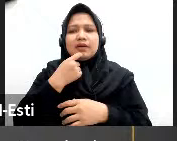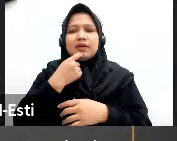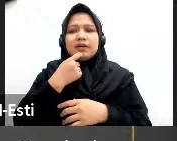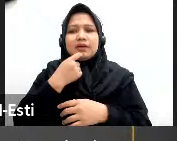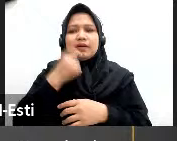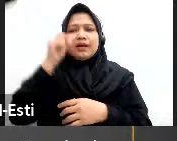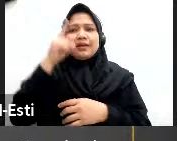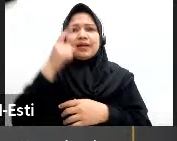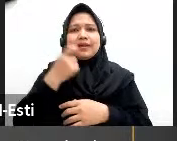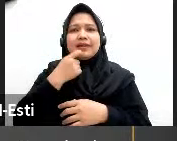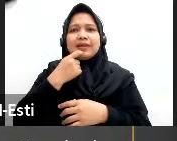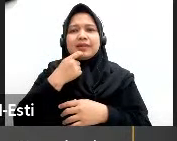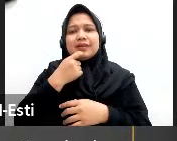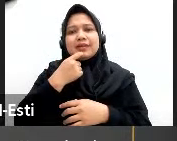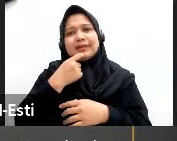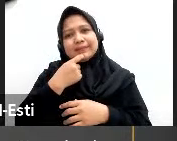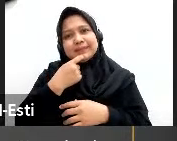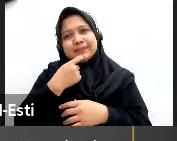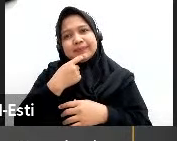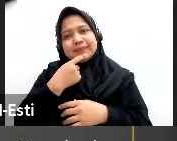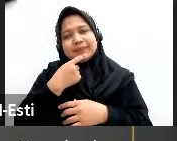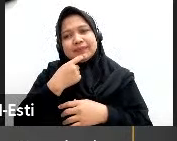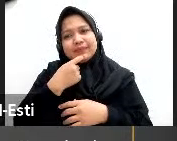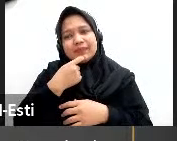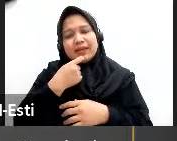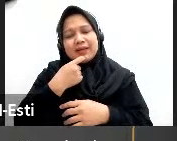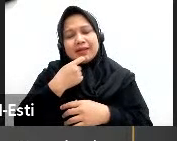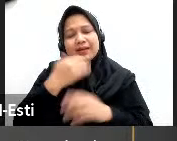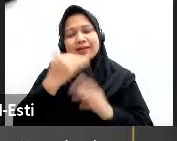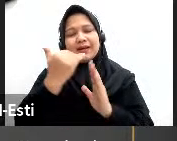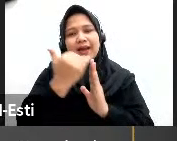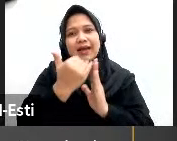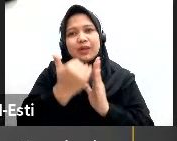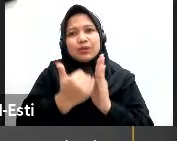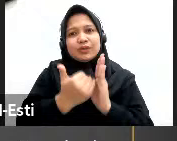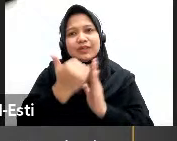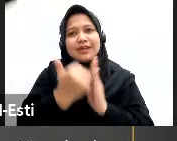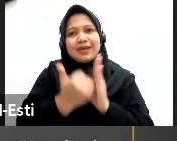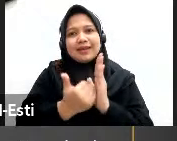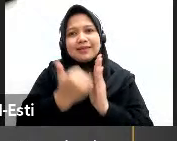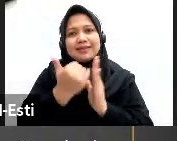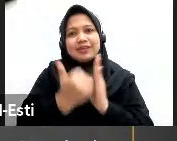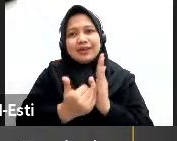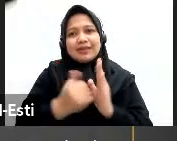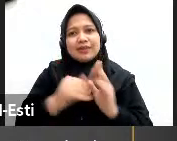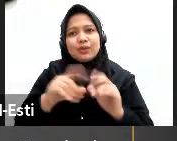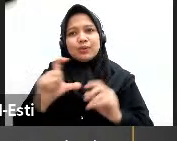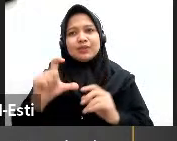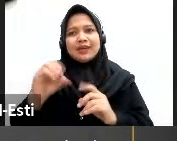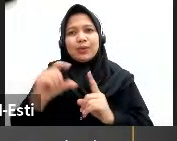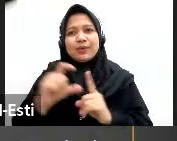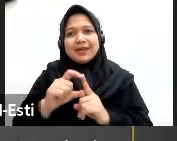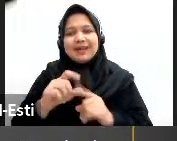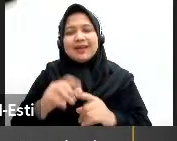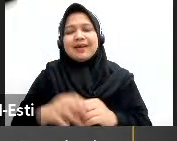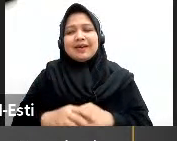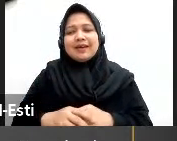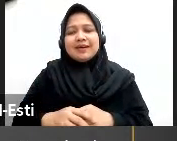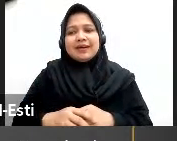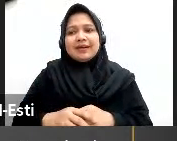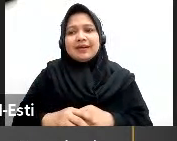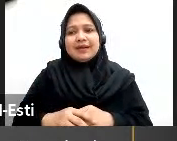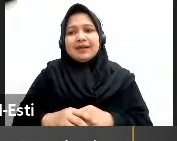dengan terms and condition ya Dari dari sisi produk code jadi sahabatan ketentuannya tuh memang